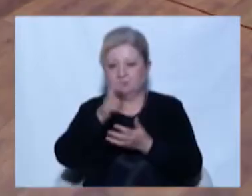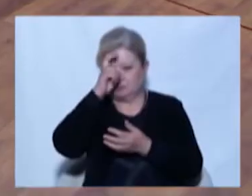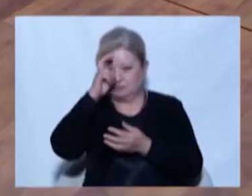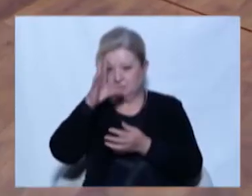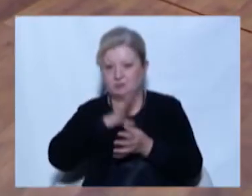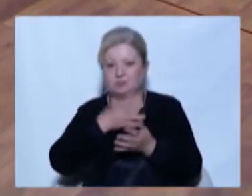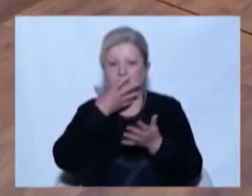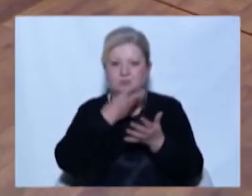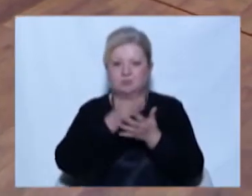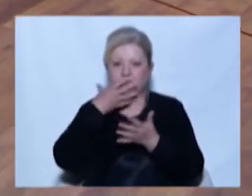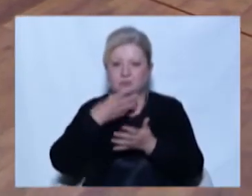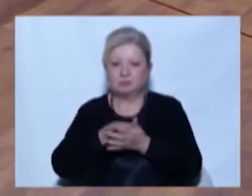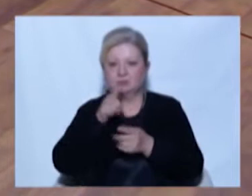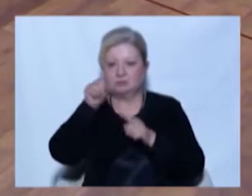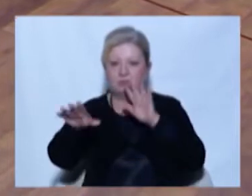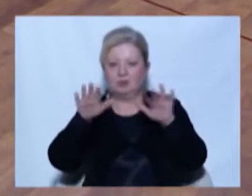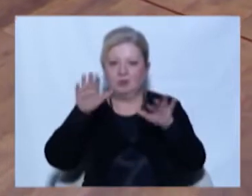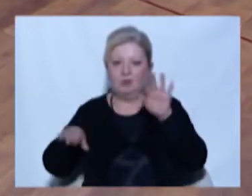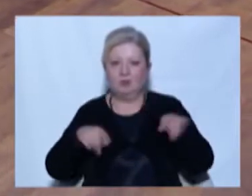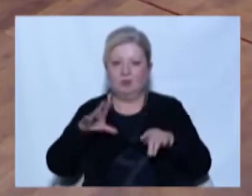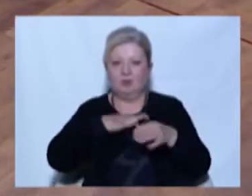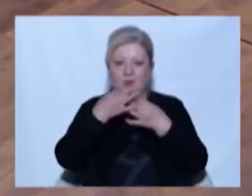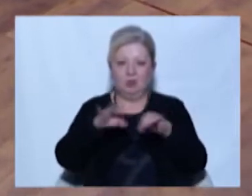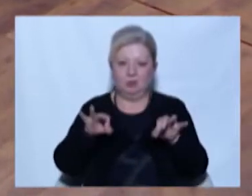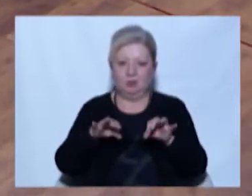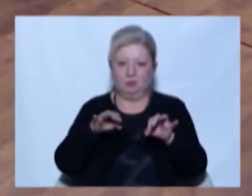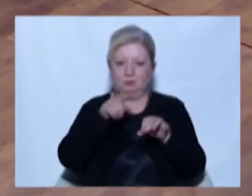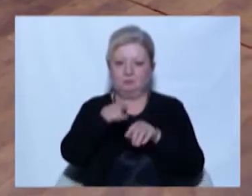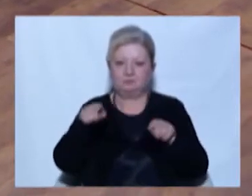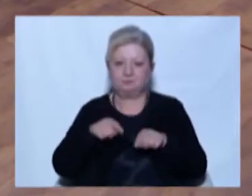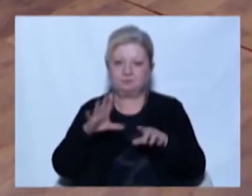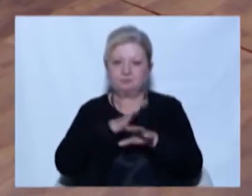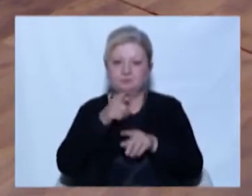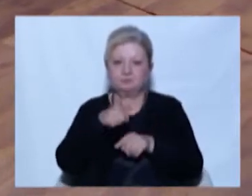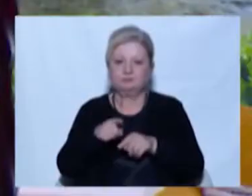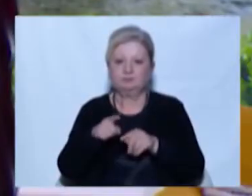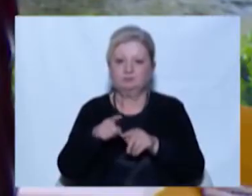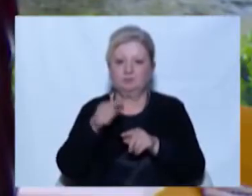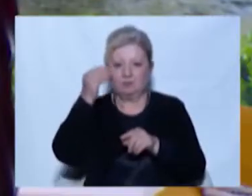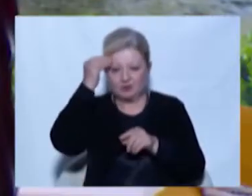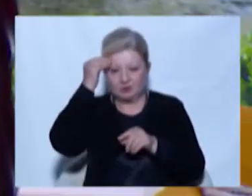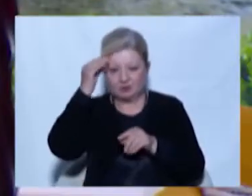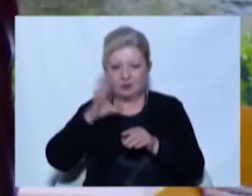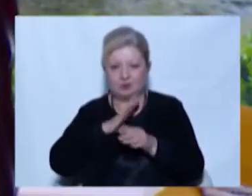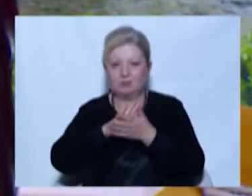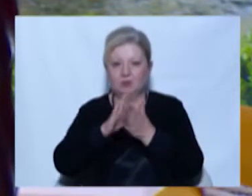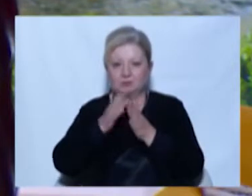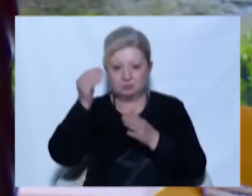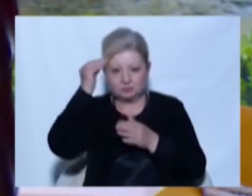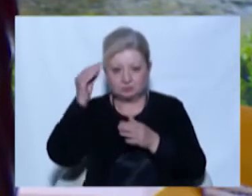ვალად იღებდნენ ამ ტერიტორიების გათავისუფლებას ფაშისტური აზროვნებისგან და მოგვიანებით